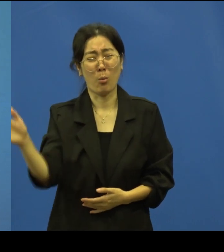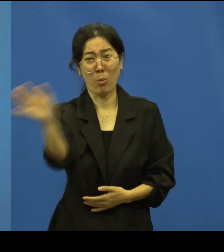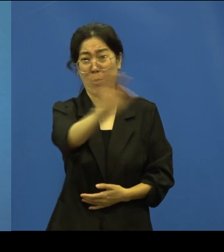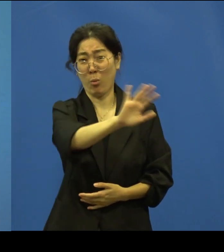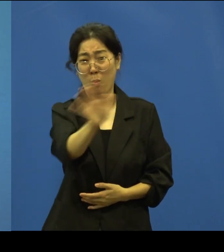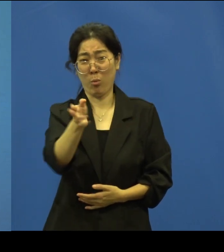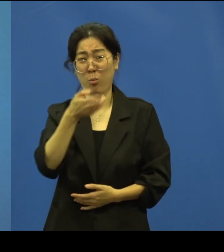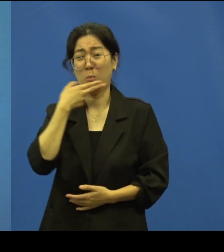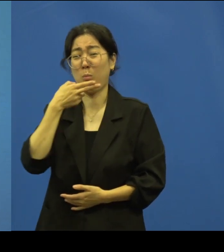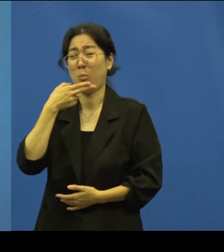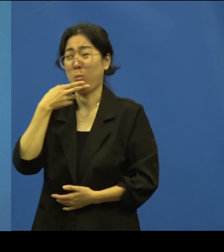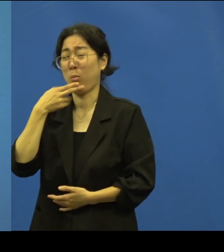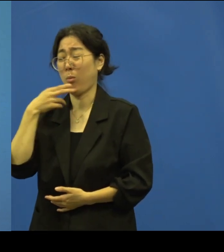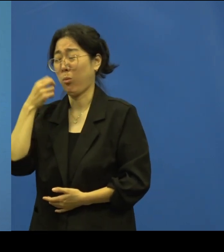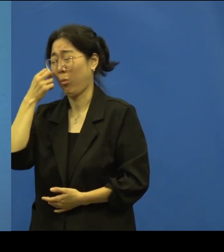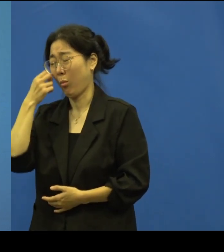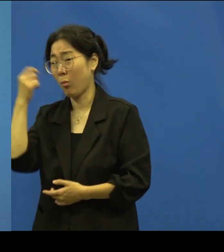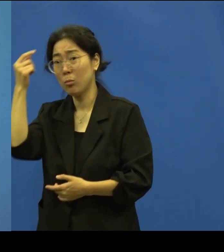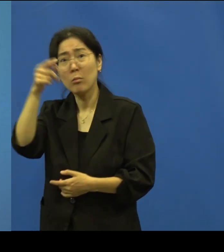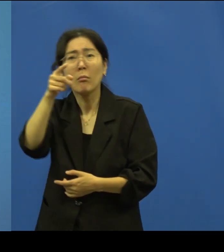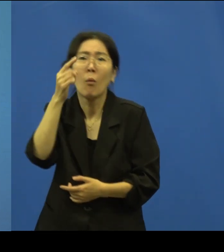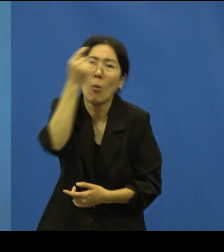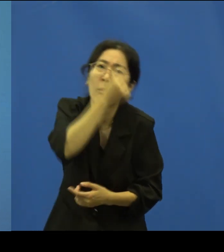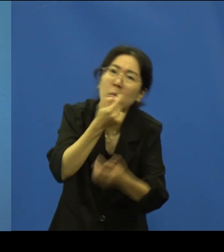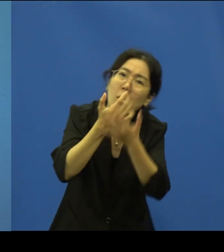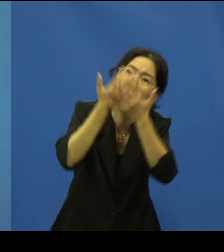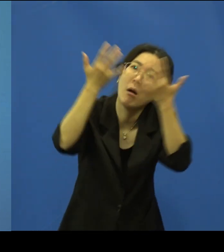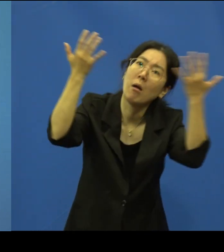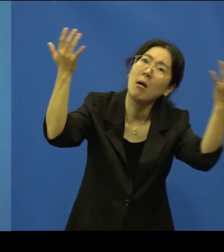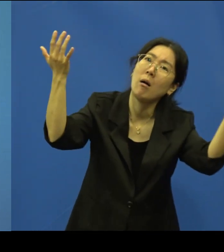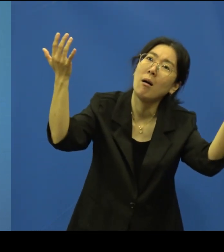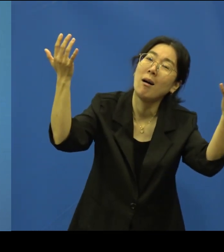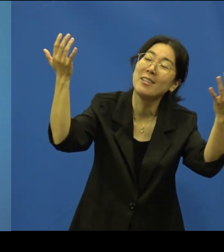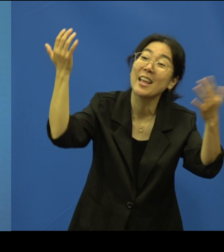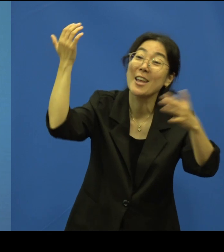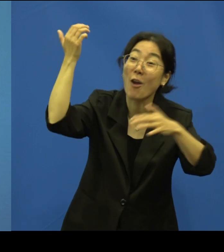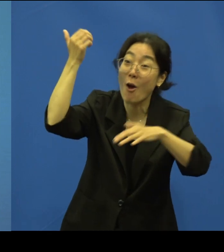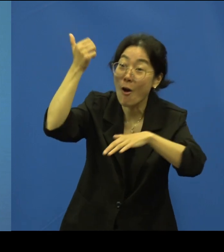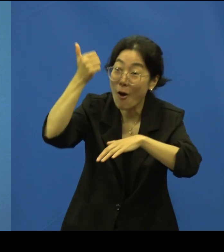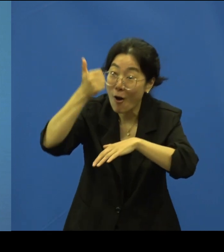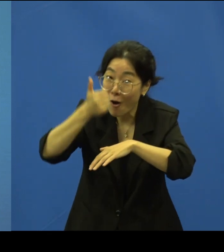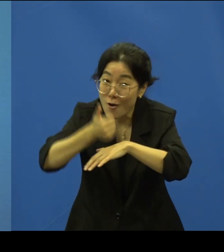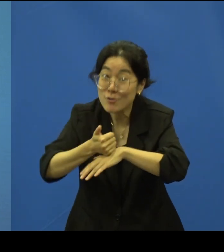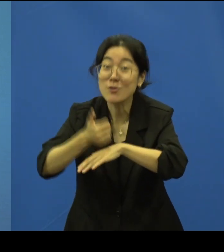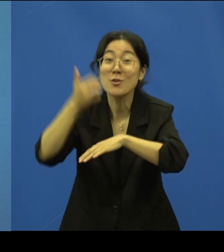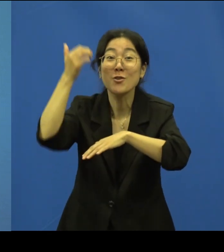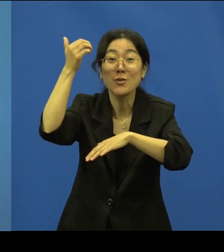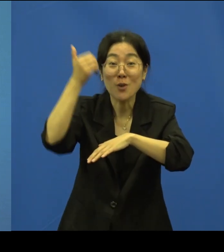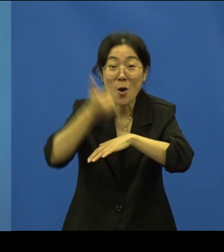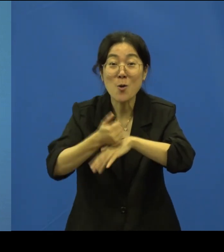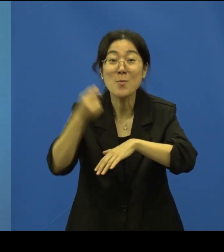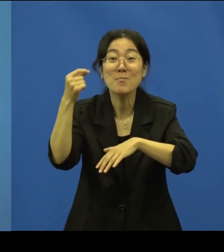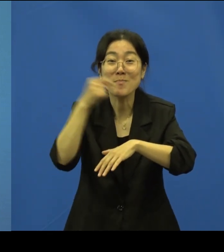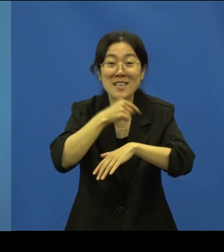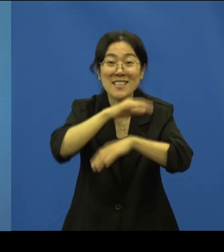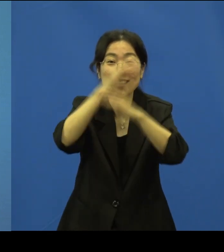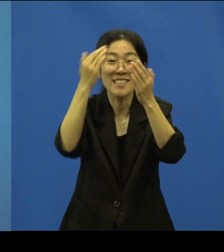참여하면서 위기를 이렇게 쫙 넘어가게 해주셨는데요. 제가 느끼는 게 그거예요.